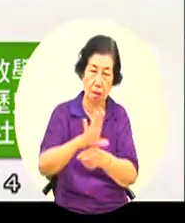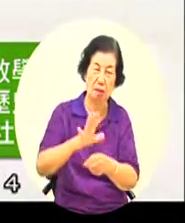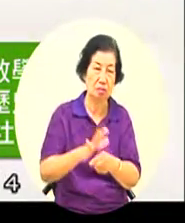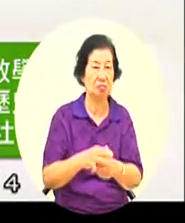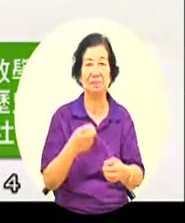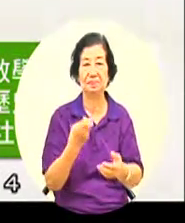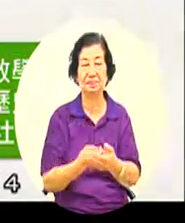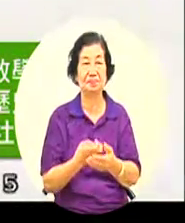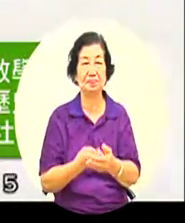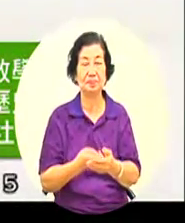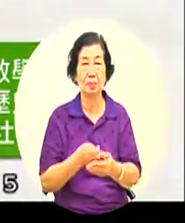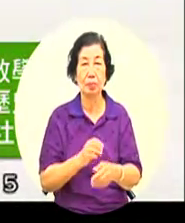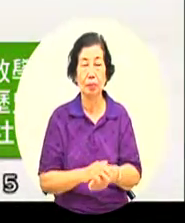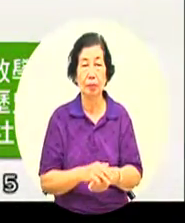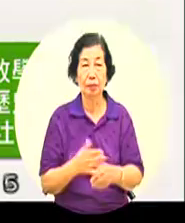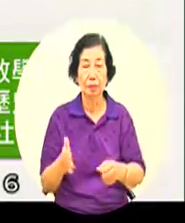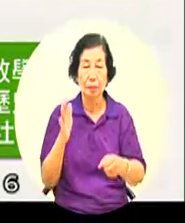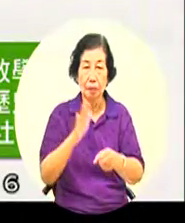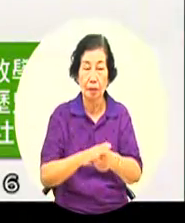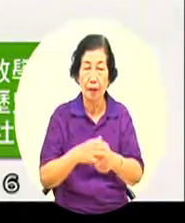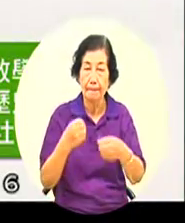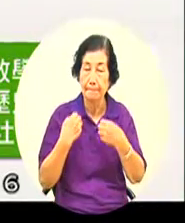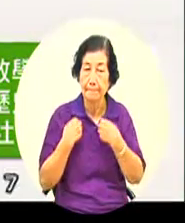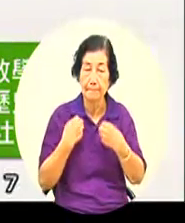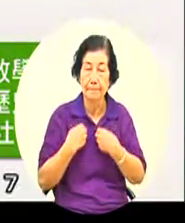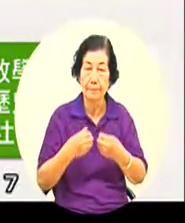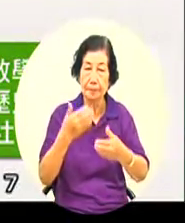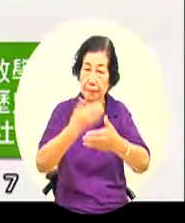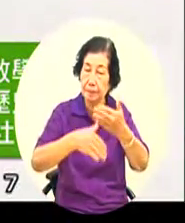那换句话说，补习有没有比以前减少呢？